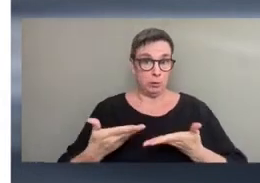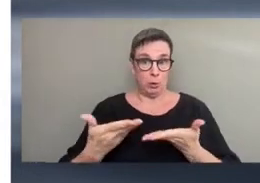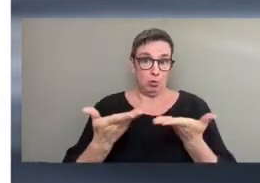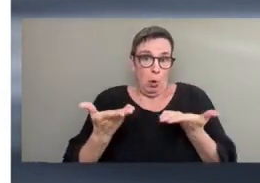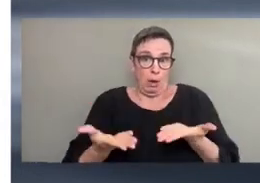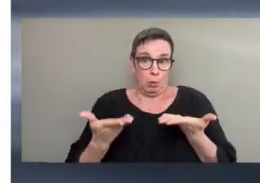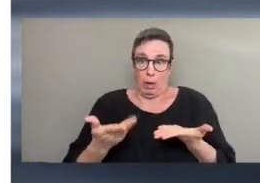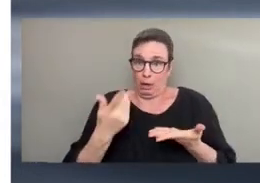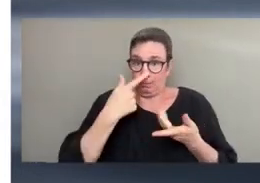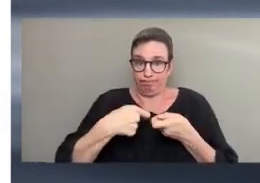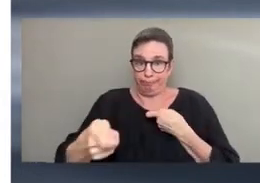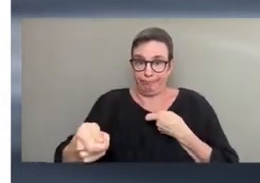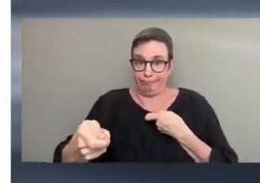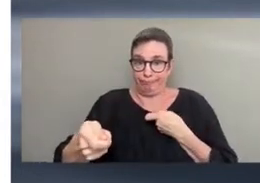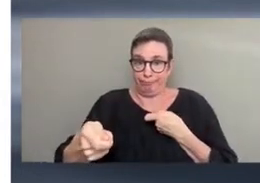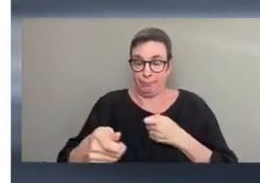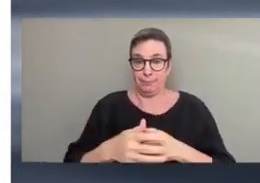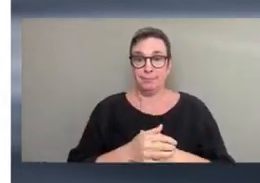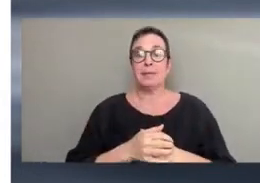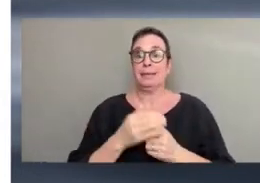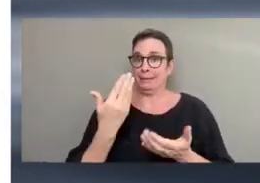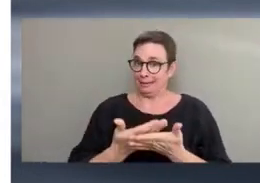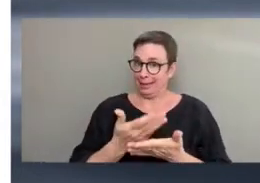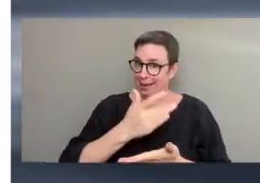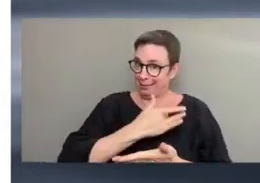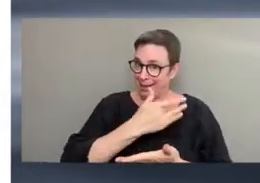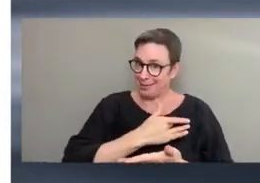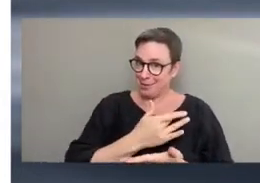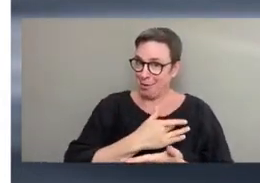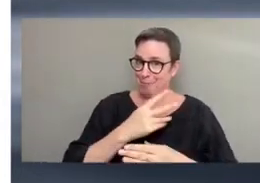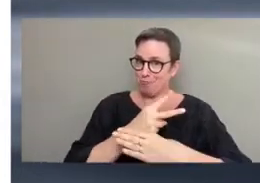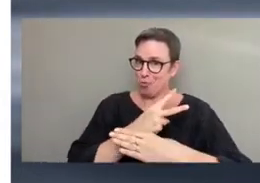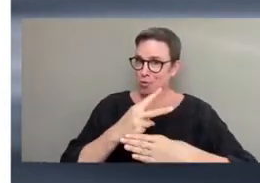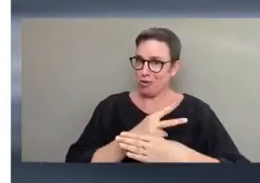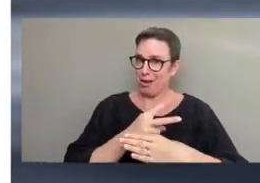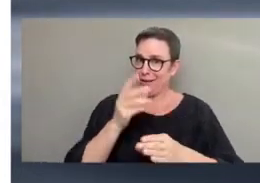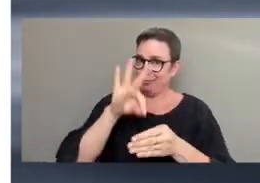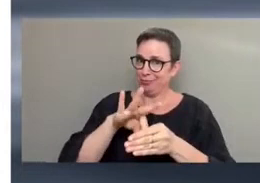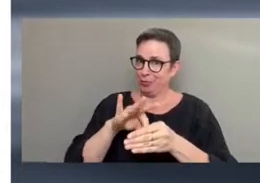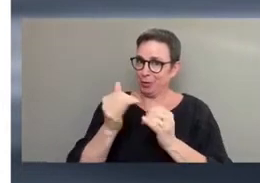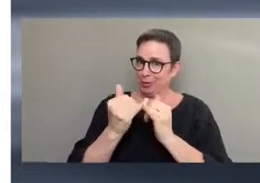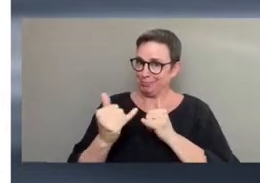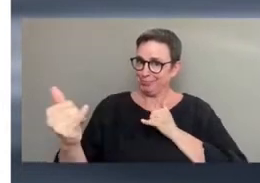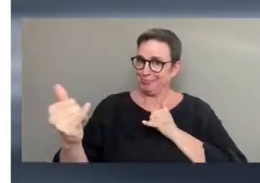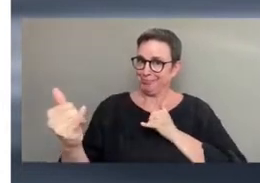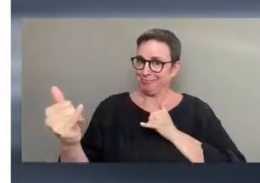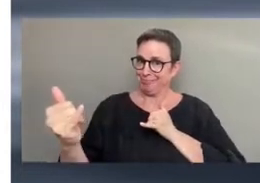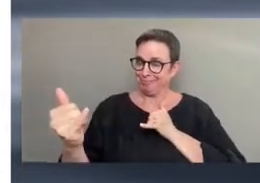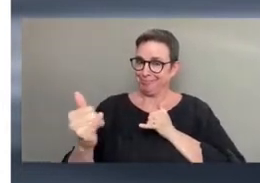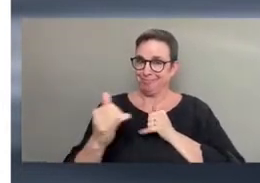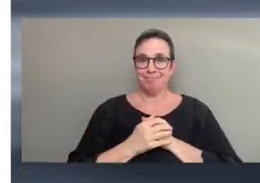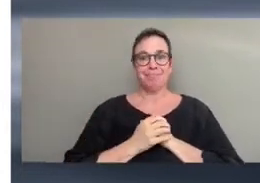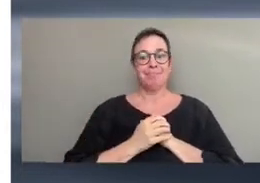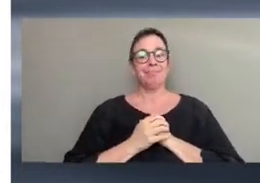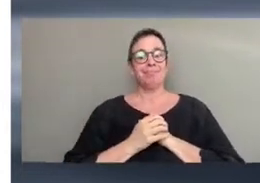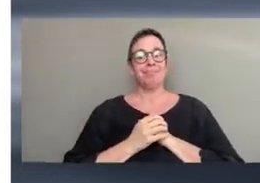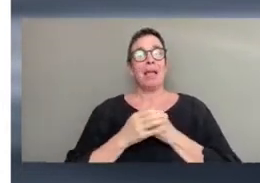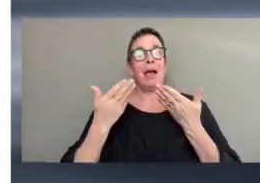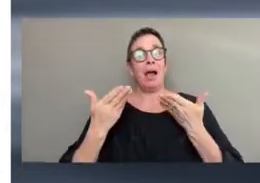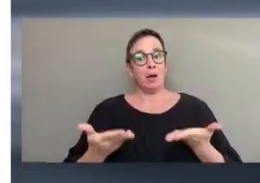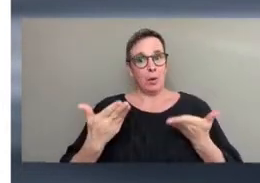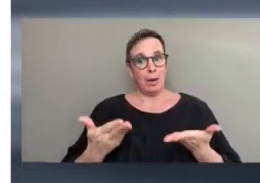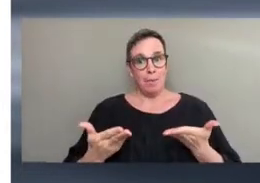actuellement. D'où l'intérêt du e-voting. Nous avons actuellement une